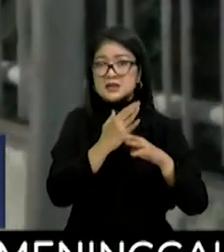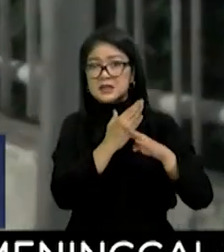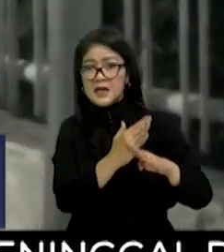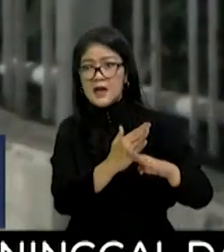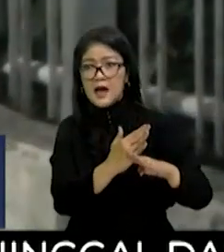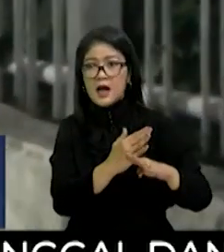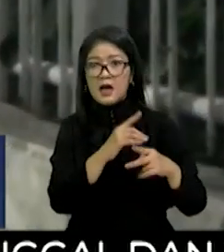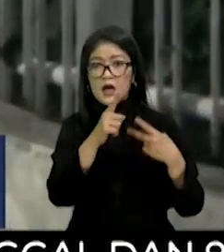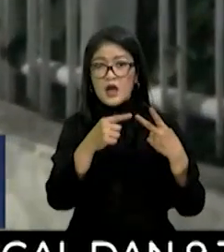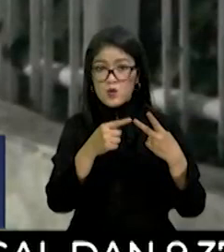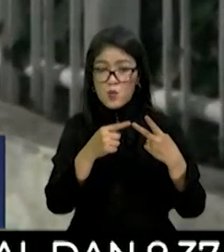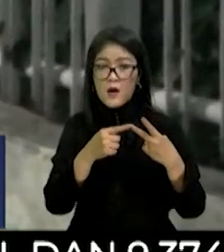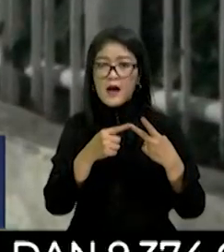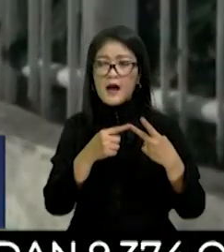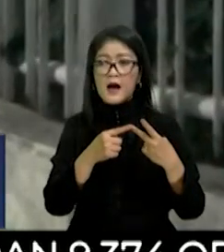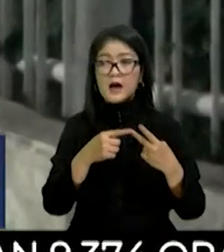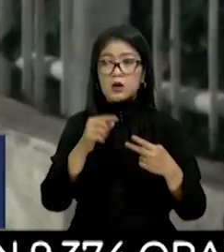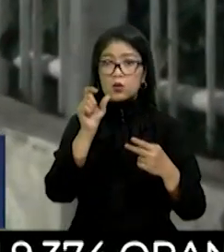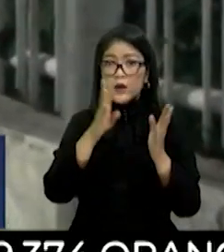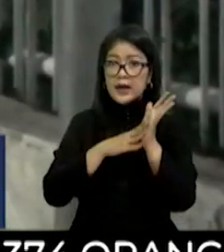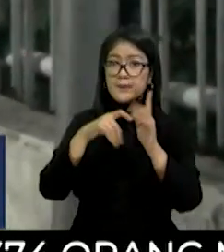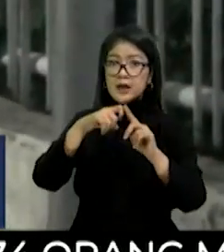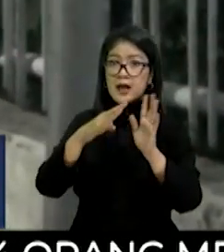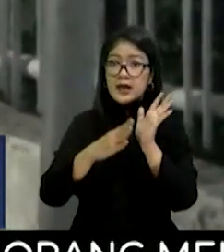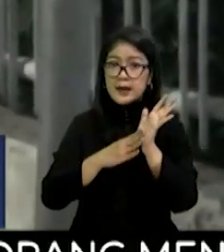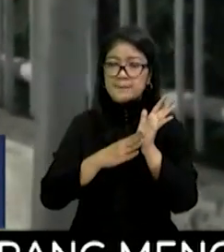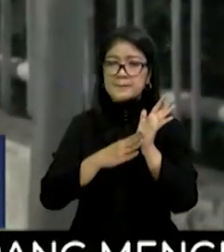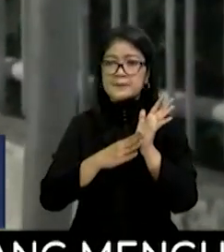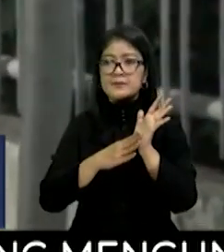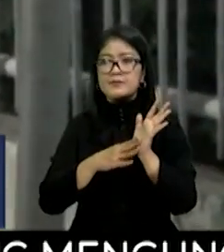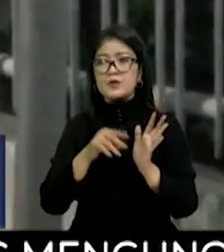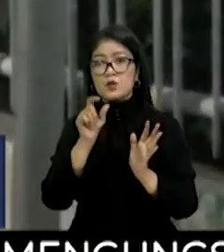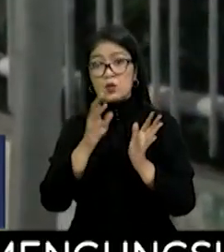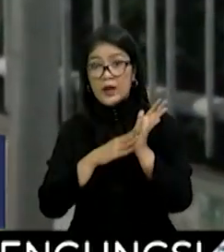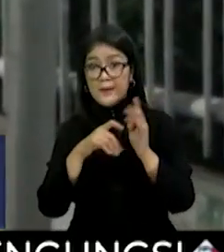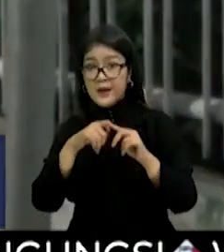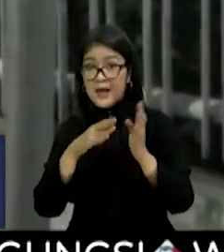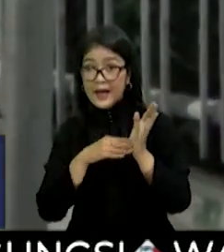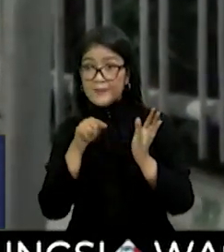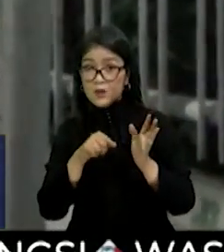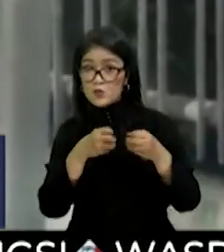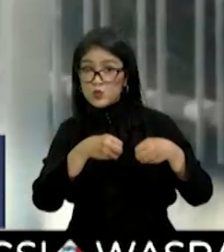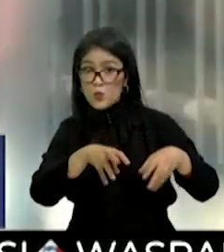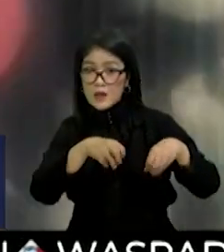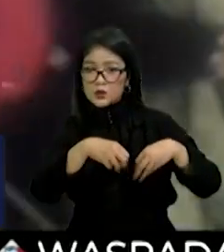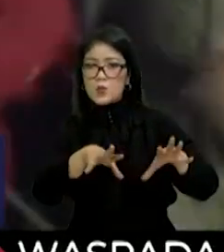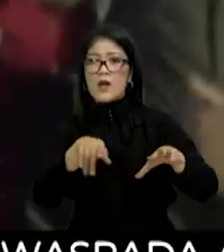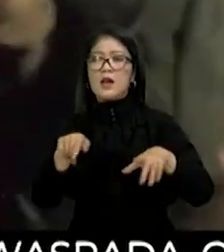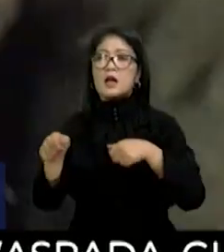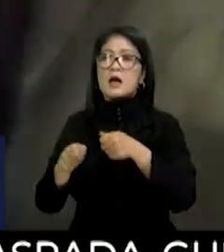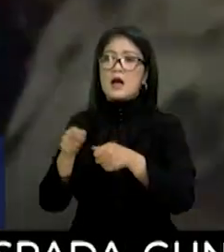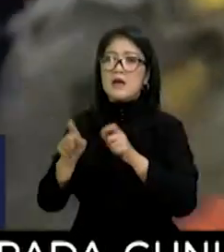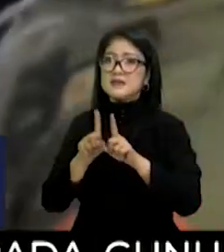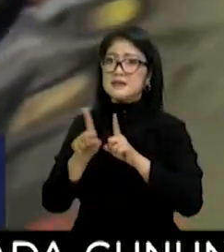kedua dari UMKM itu dari tempat UMKM yang berjualan itu juga kita atur janda